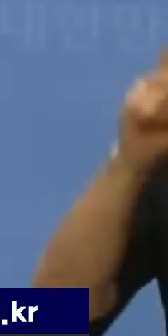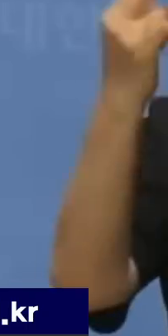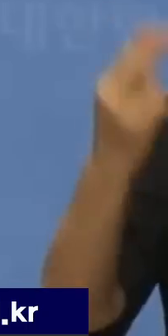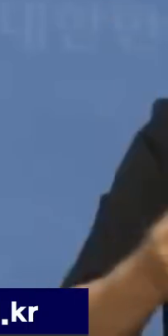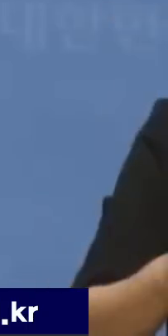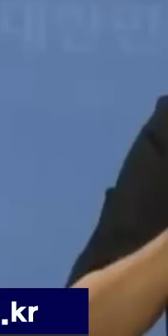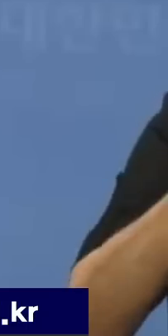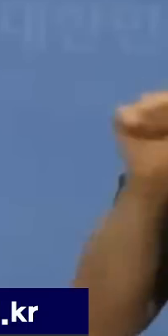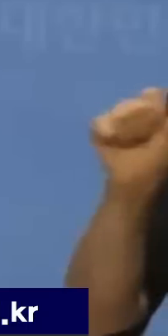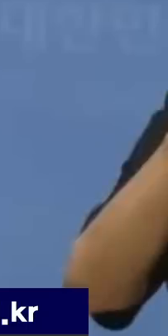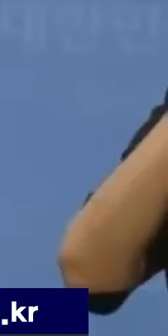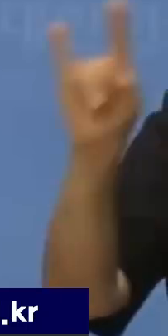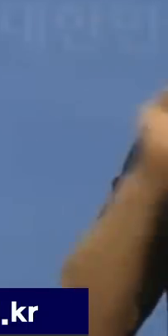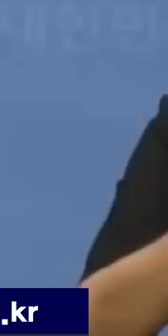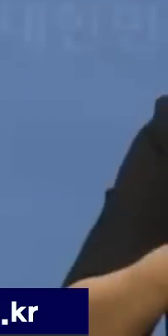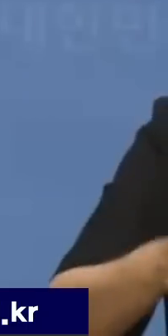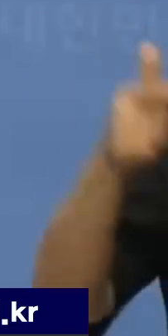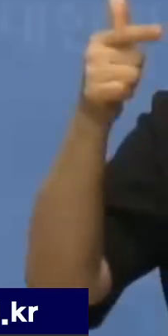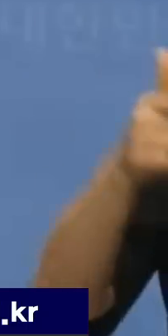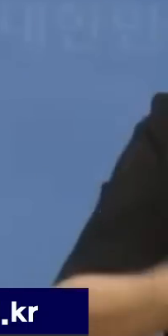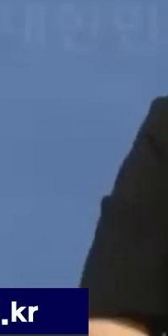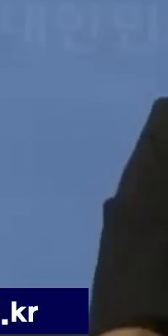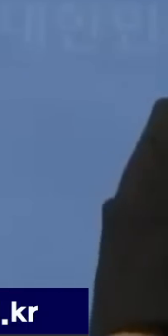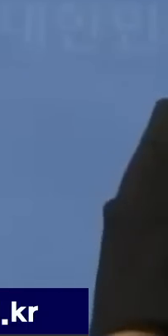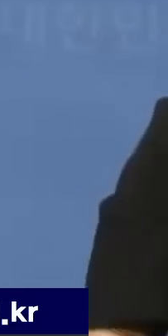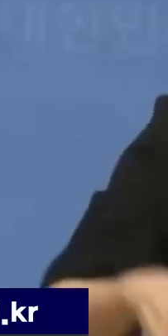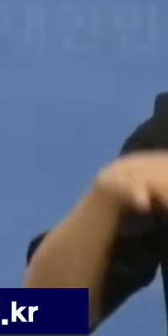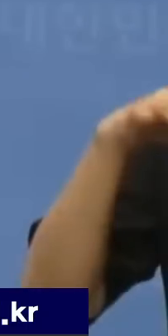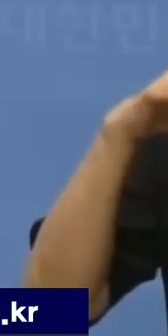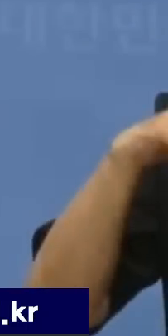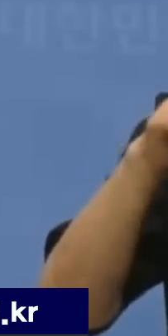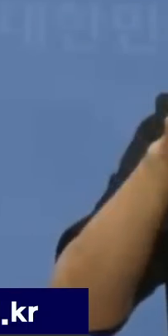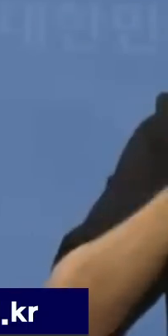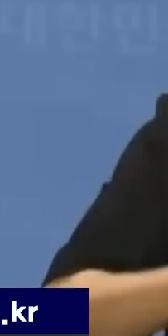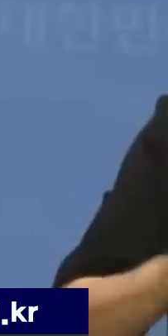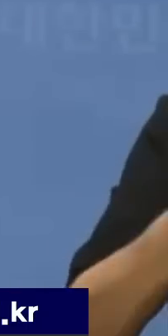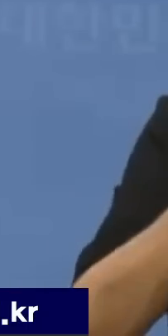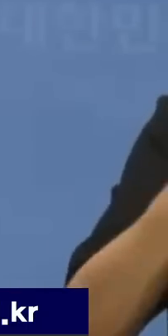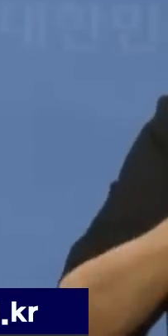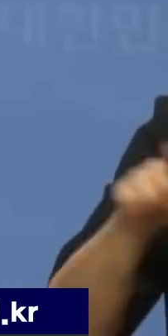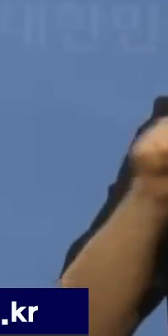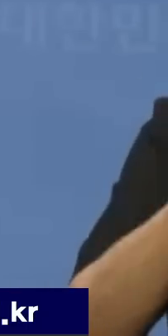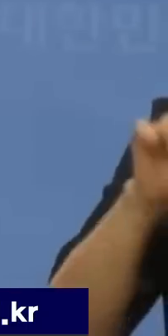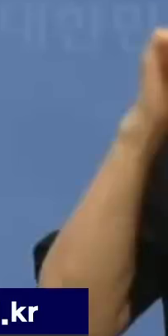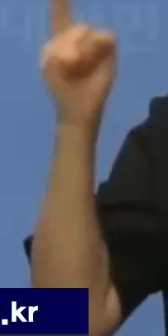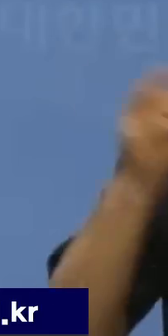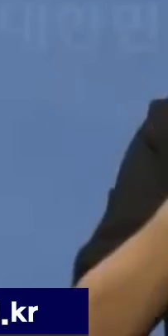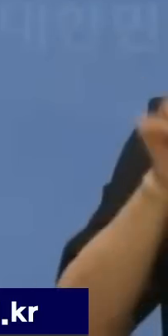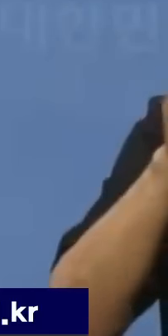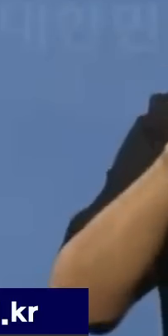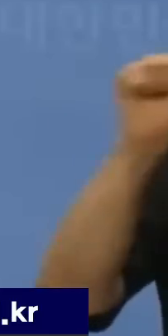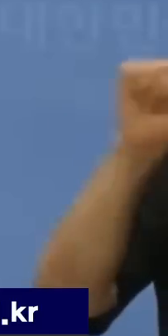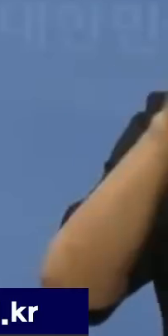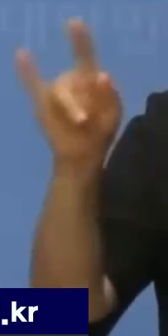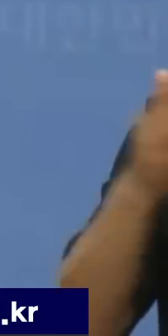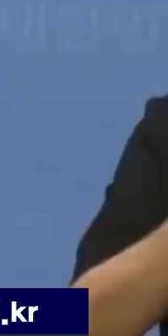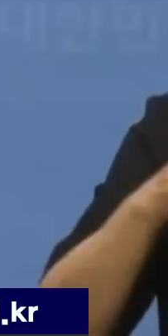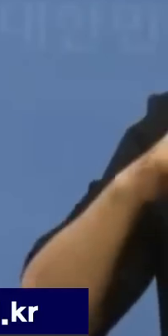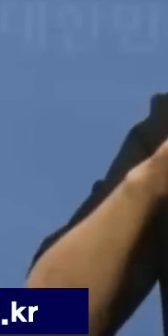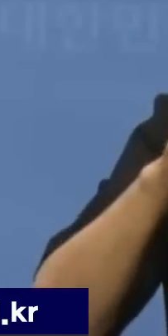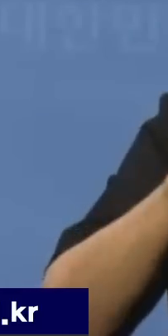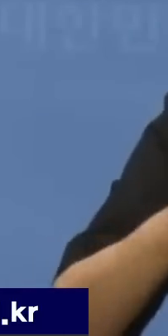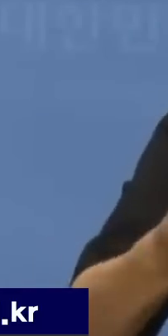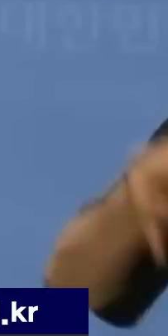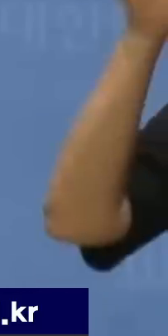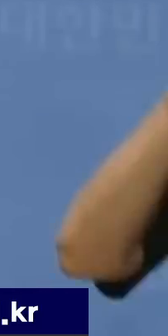대비 3.5배 상승입니다 전기 도매 가격을 정하는 가스울로 가격이 3.5배나 올라서 전기 도매